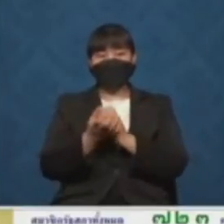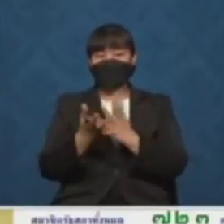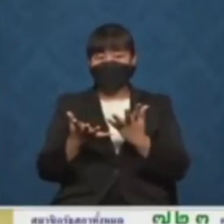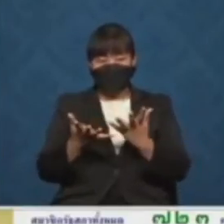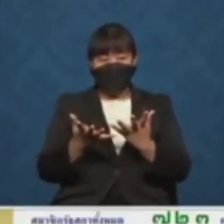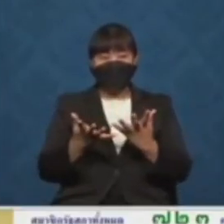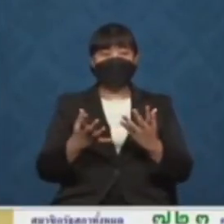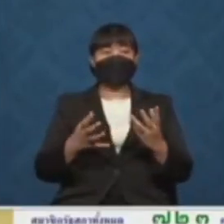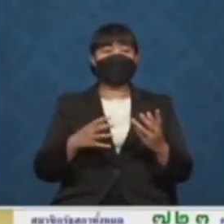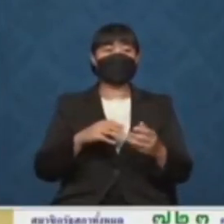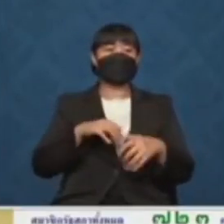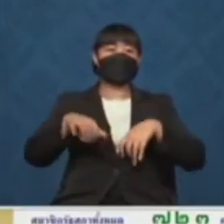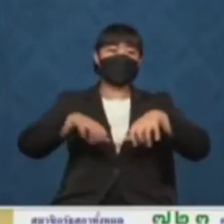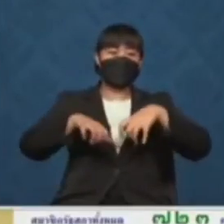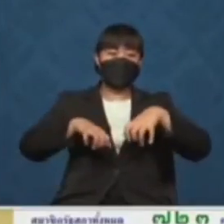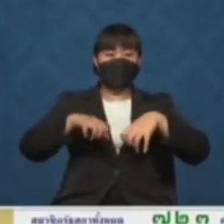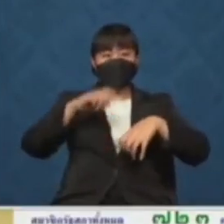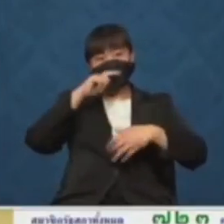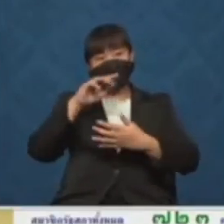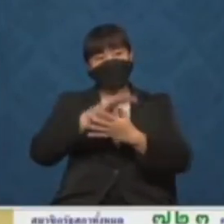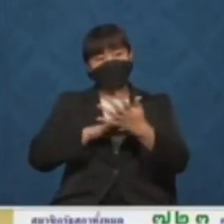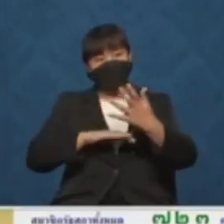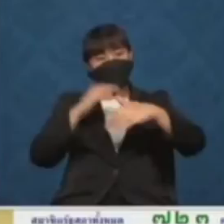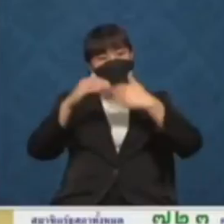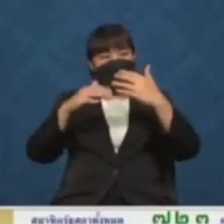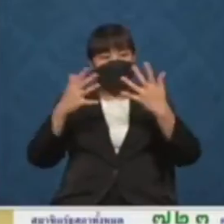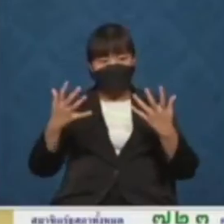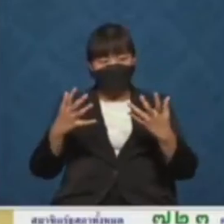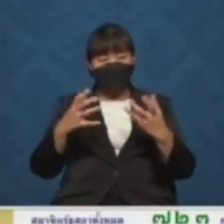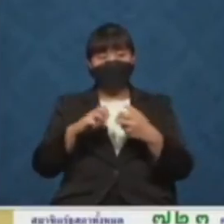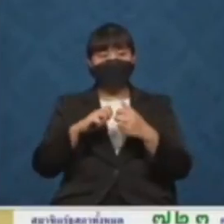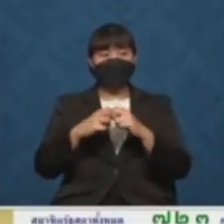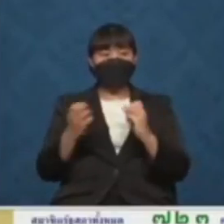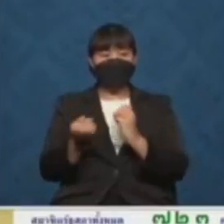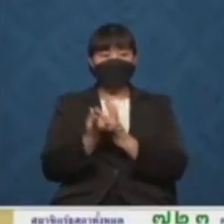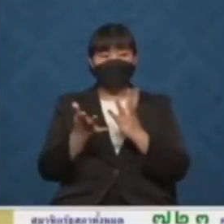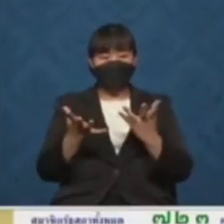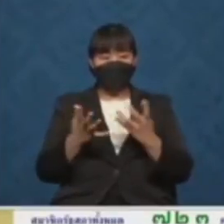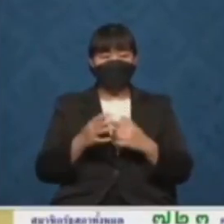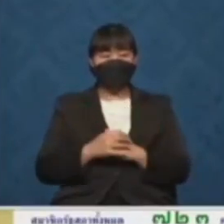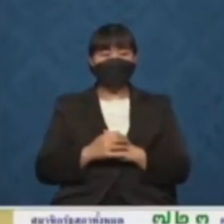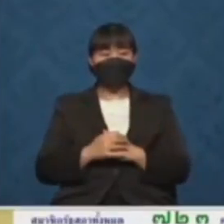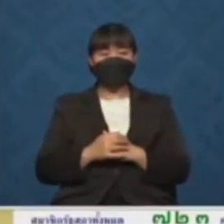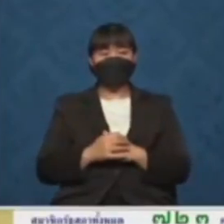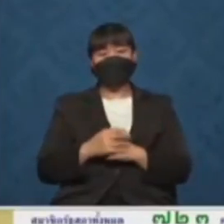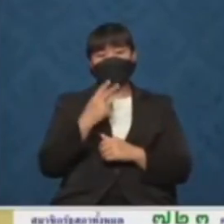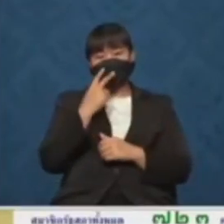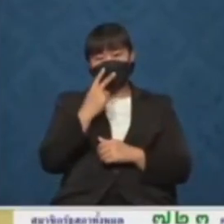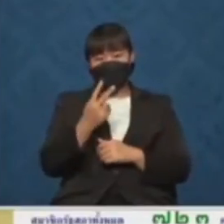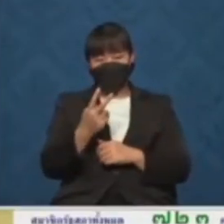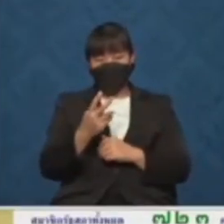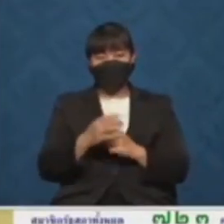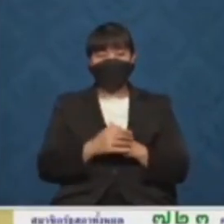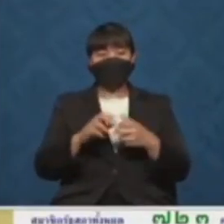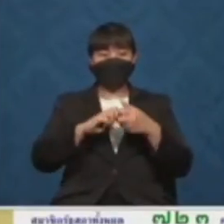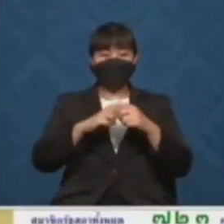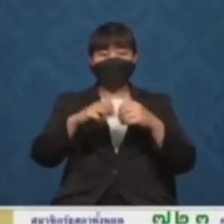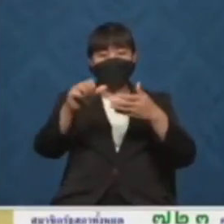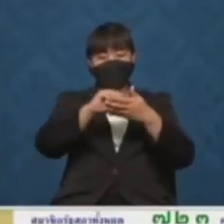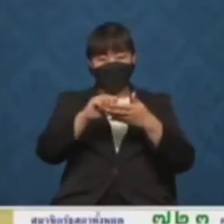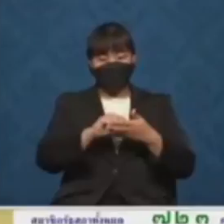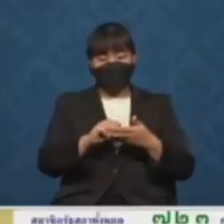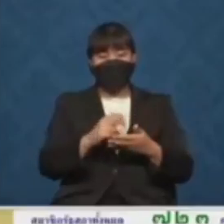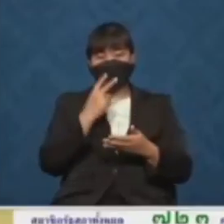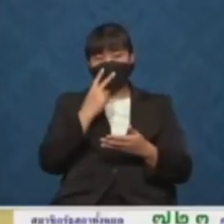ัคงและพัฒนาประเทศ นะครับในแนแบทนี้กำหนตั ชววว่าให้ดูระดบความสำเร็จของการแ้ไขปัหาว่